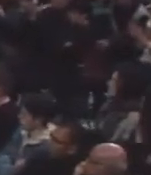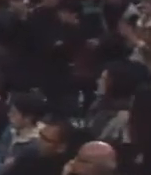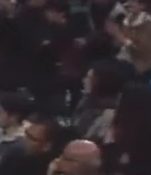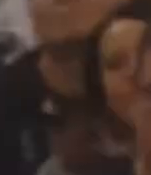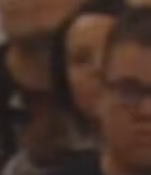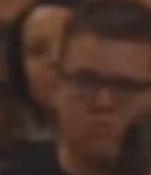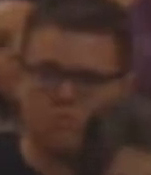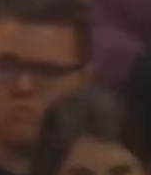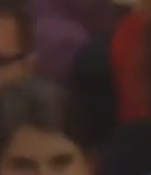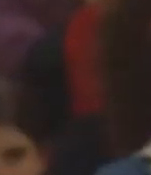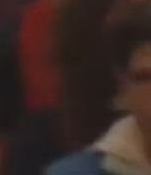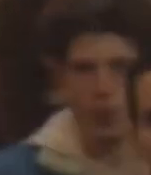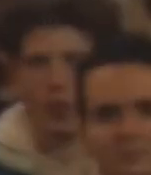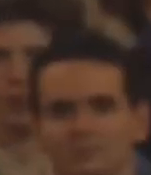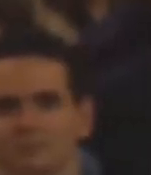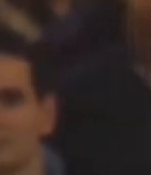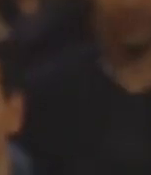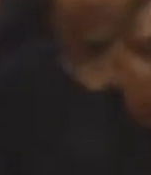Chez les paysans,